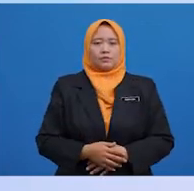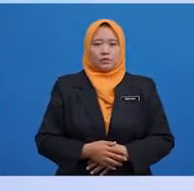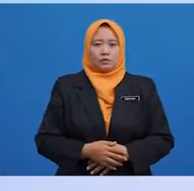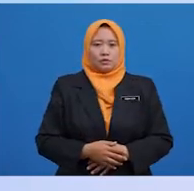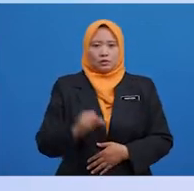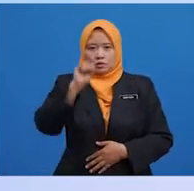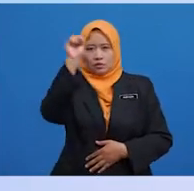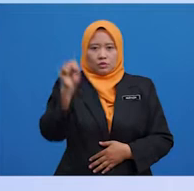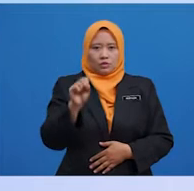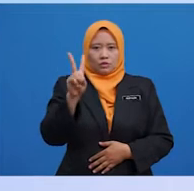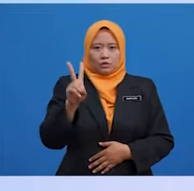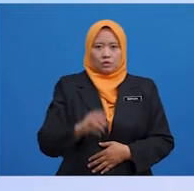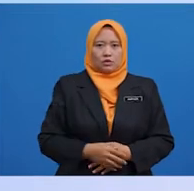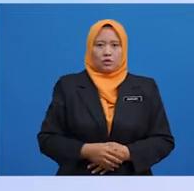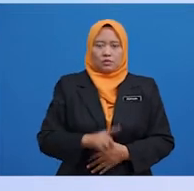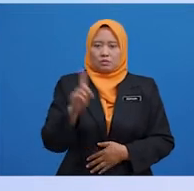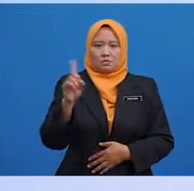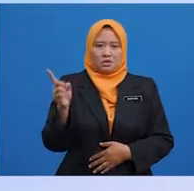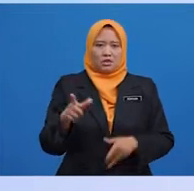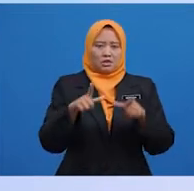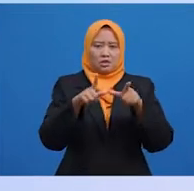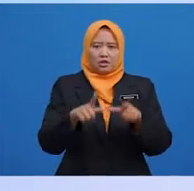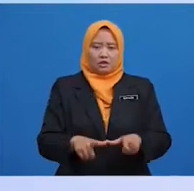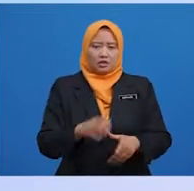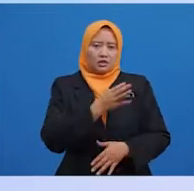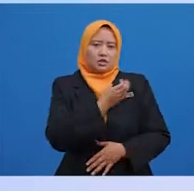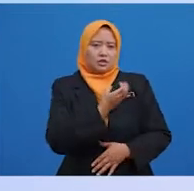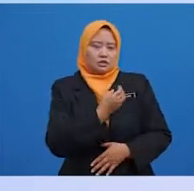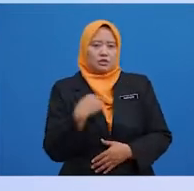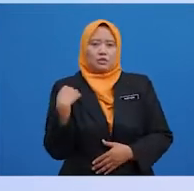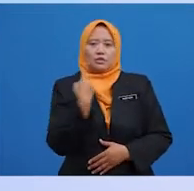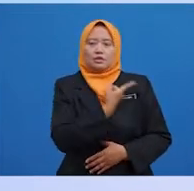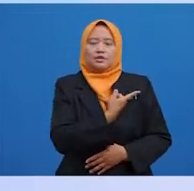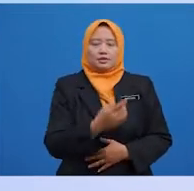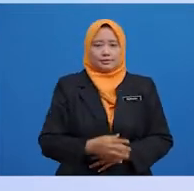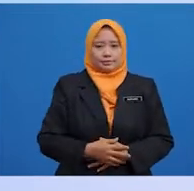kedua, di manakah letaknya jantung kita?